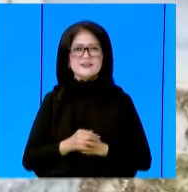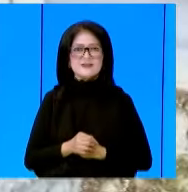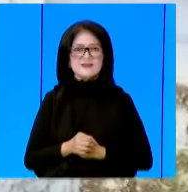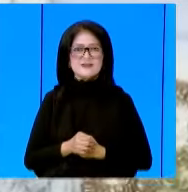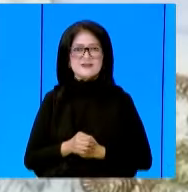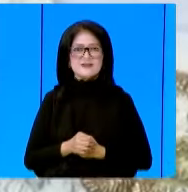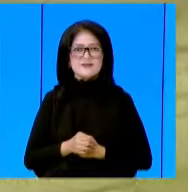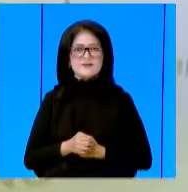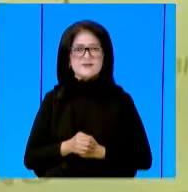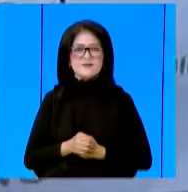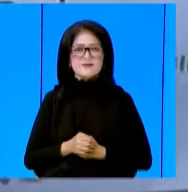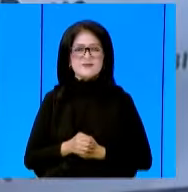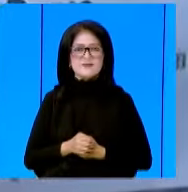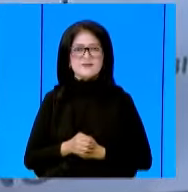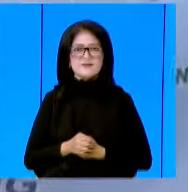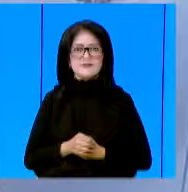Terharu ya.